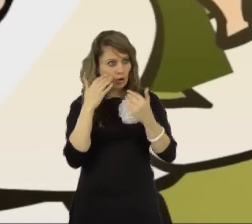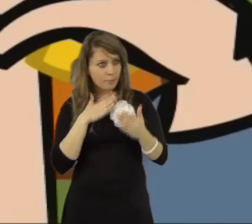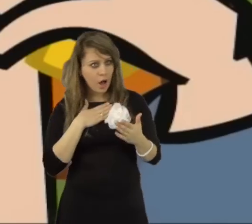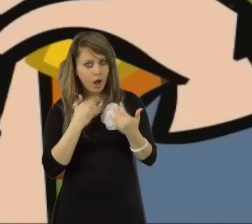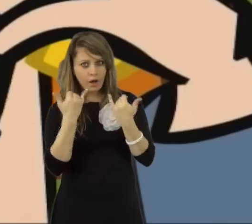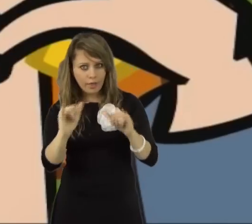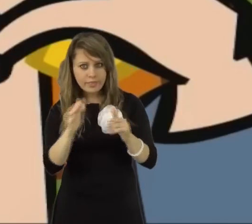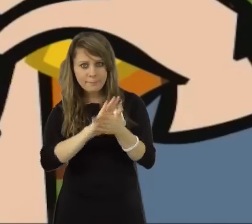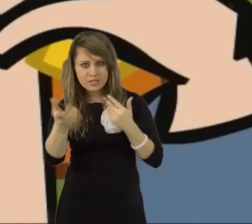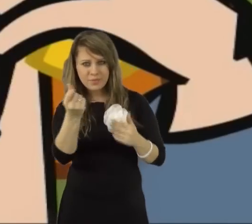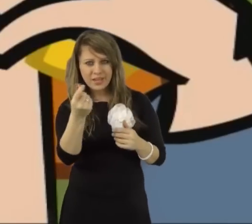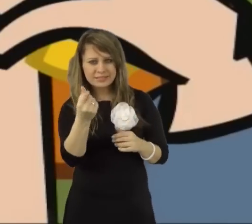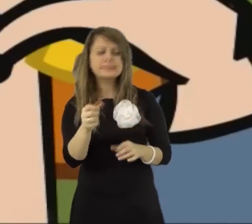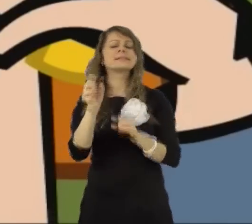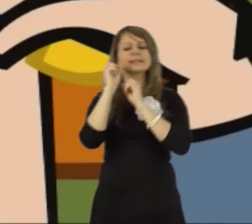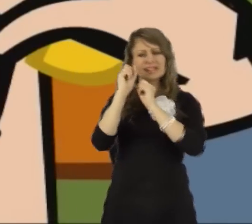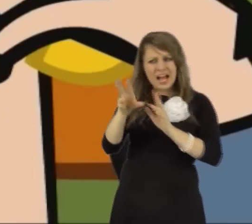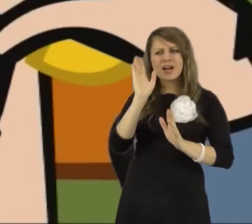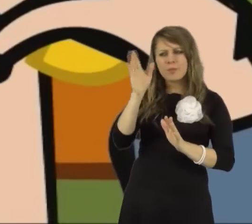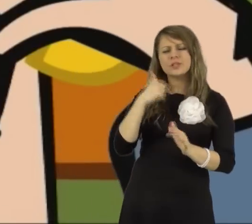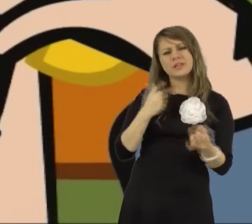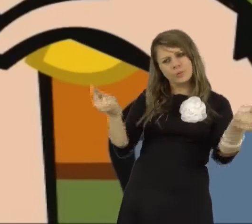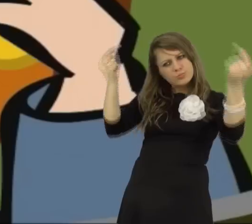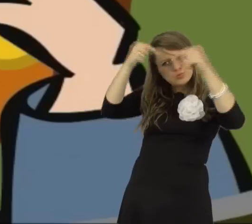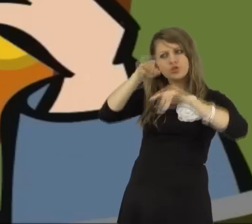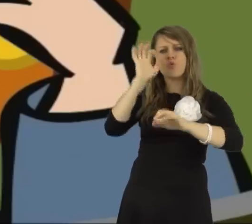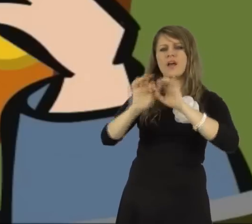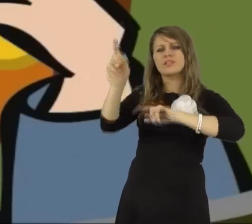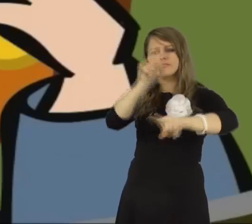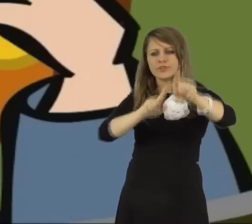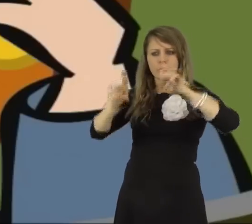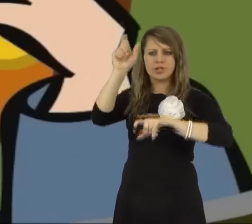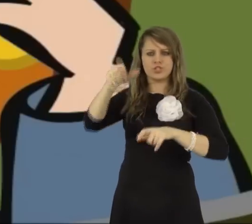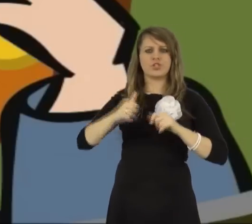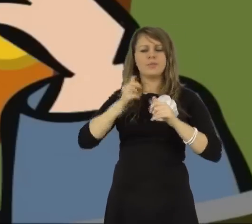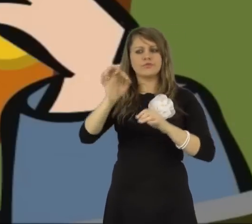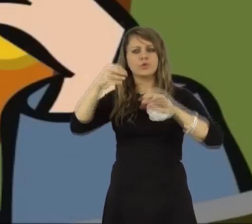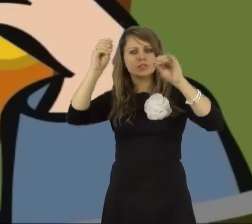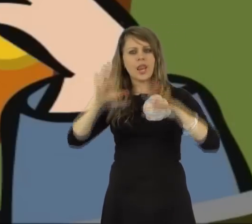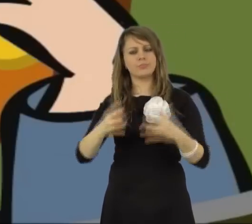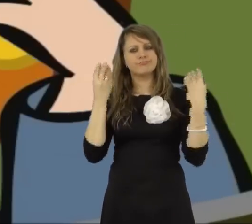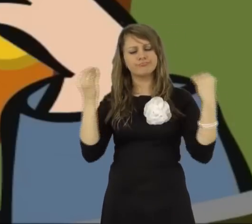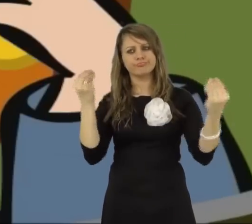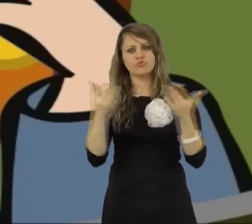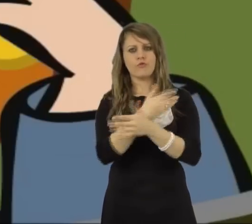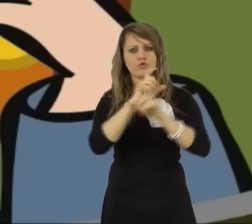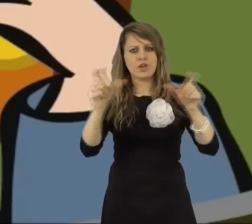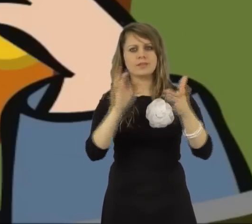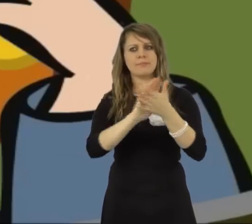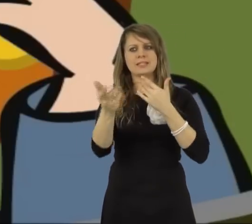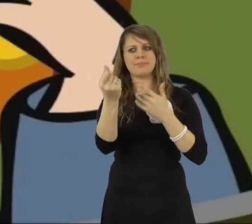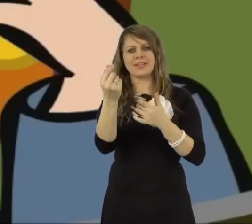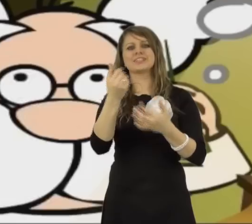Są. Wpadnę po zamknięciu sklepu, to ci wszystko wyjaśnię. Musimy szybko przygotować twój sklep na przyjmowanie